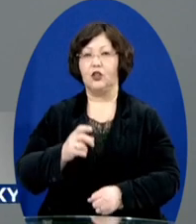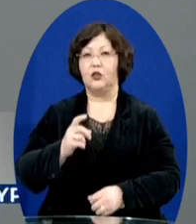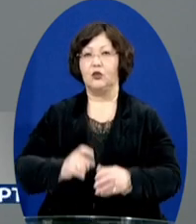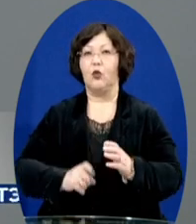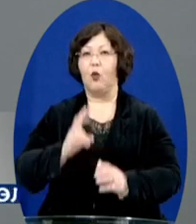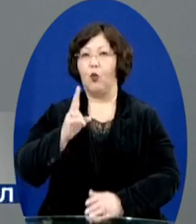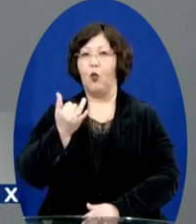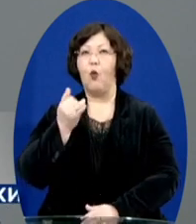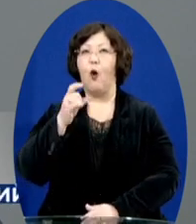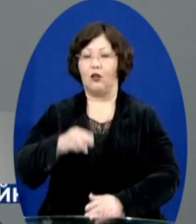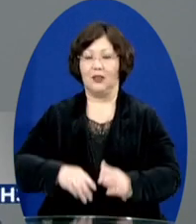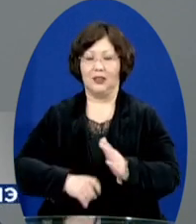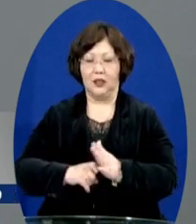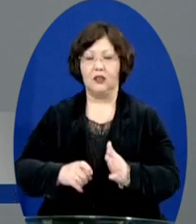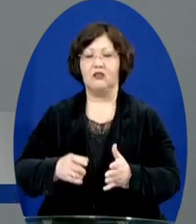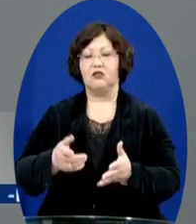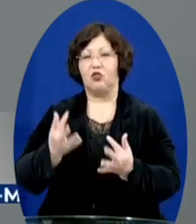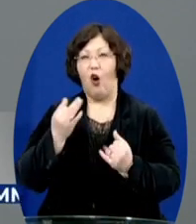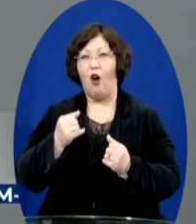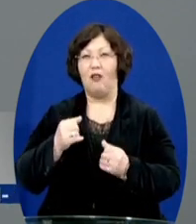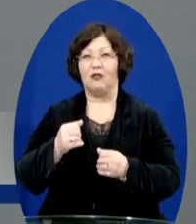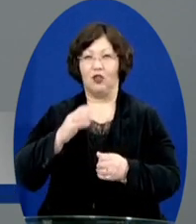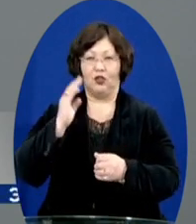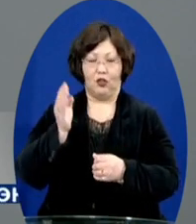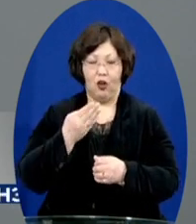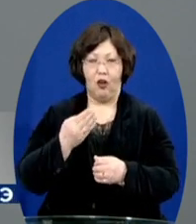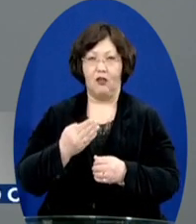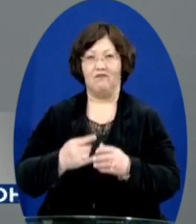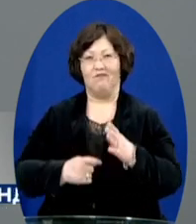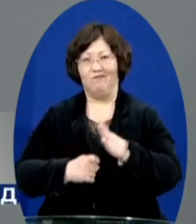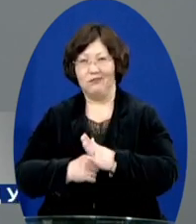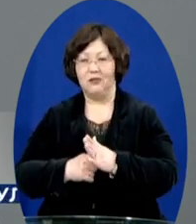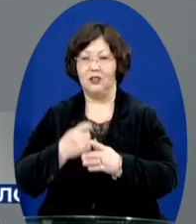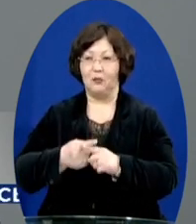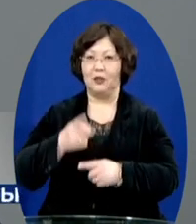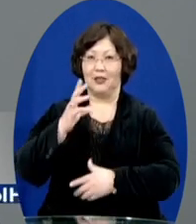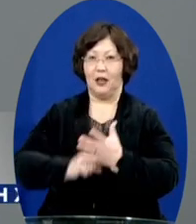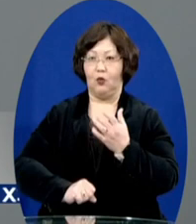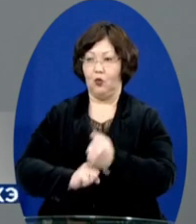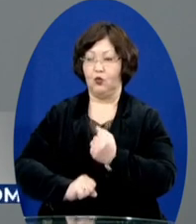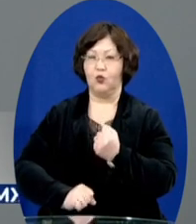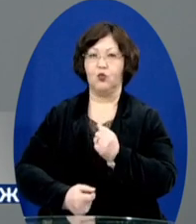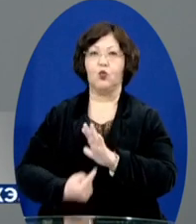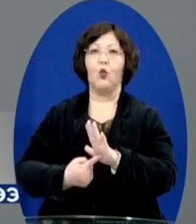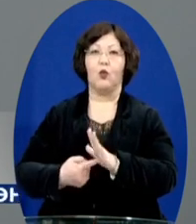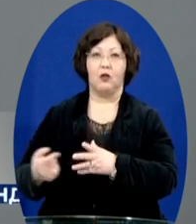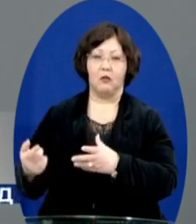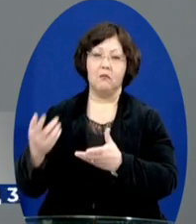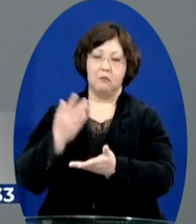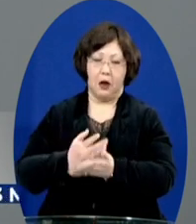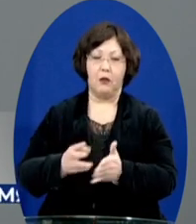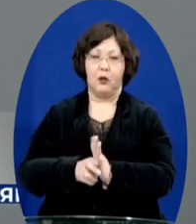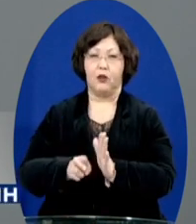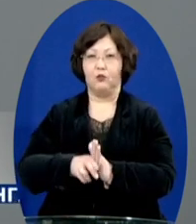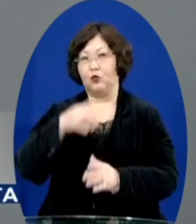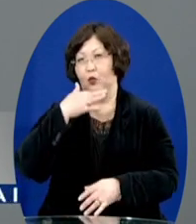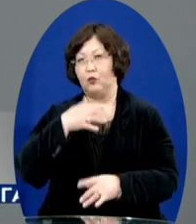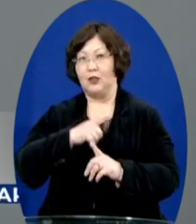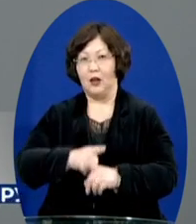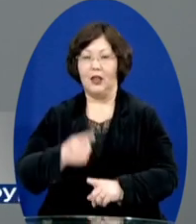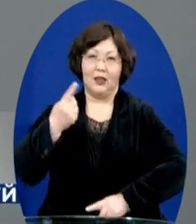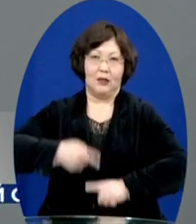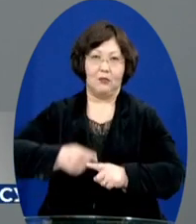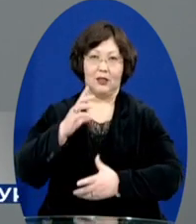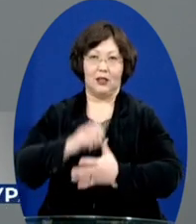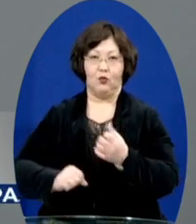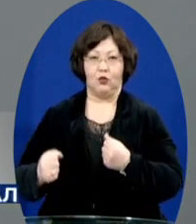гадна дэлхийн одоо улс орнуудын шигээр тодорхой хэмжээний одоо нэмэлт санхүүжилтийн одоо их үсэр бэсэр байж болох юм аа гэдэг энэ одоо зөвлөмжөөр бид нар бол